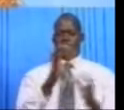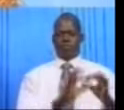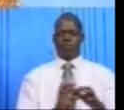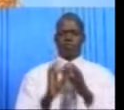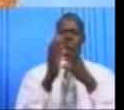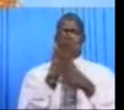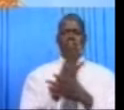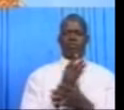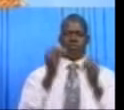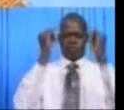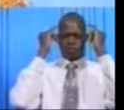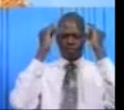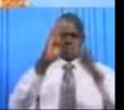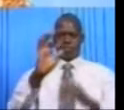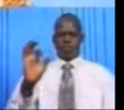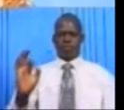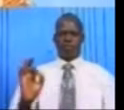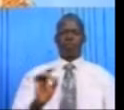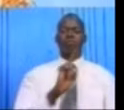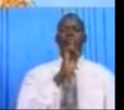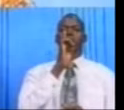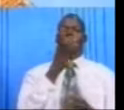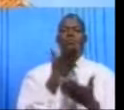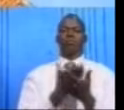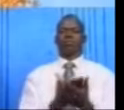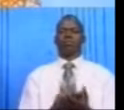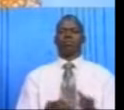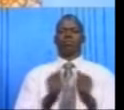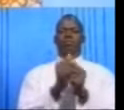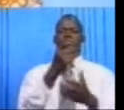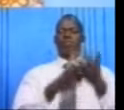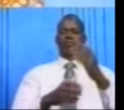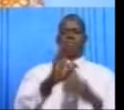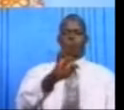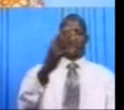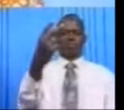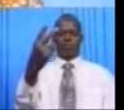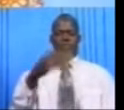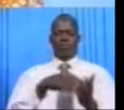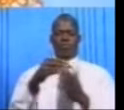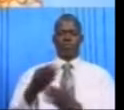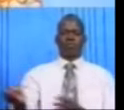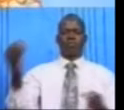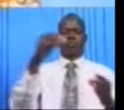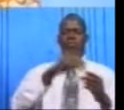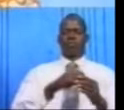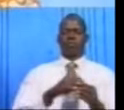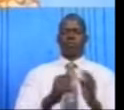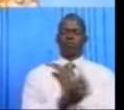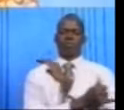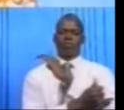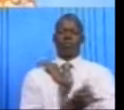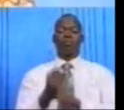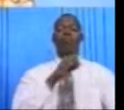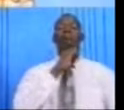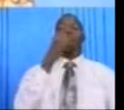coopération entre l'institution et le Burkina Faso est au beau fixe avec près de 43 milliards de francs CFA injectés dans le pays